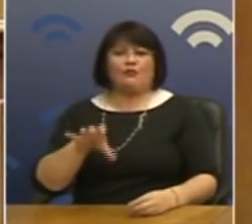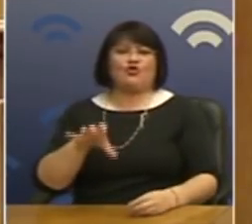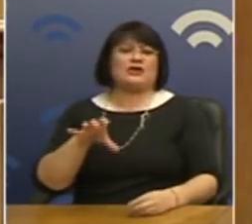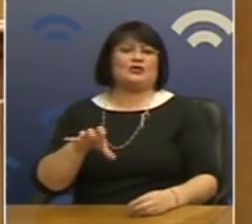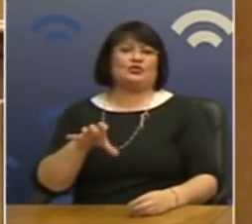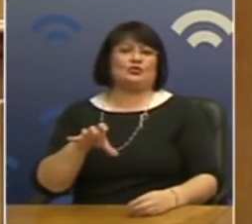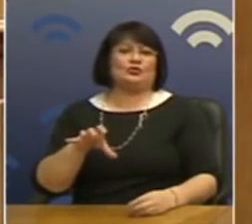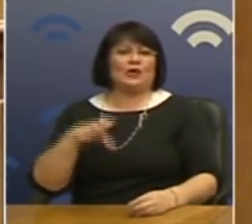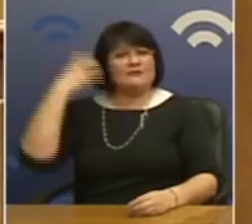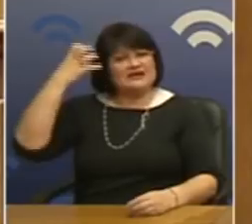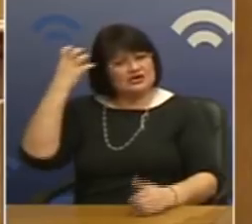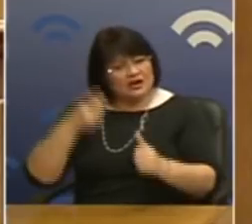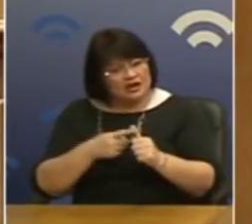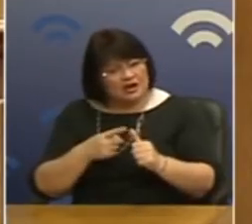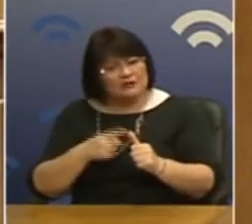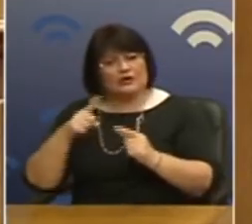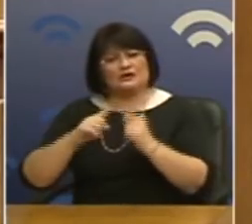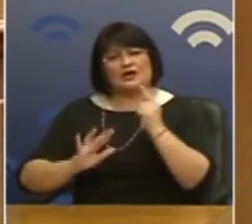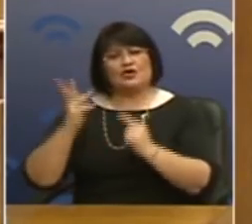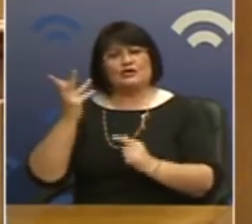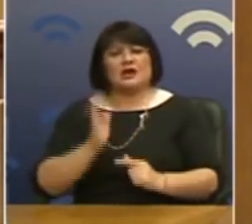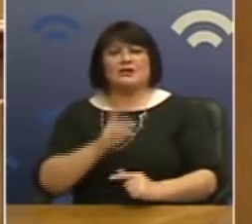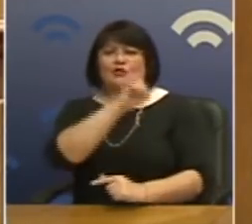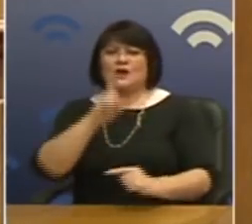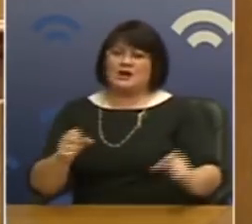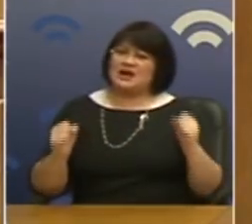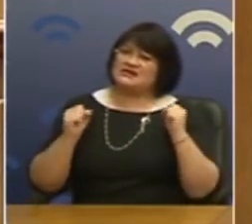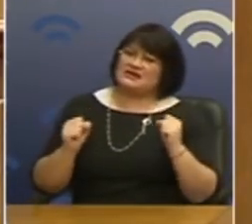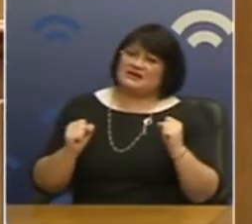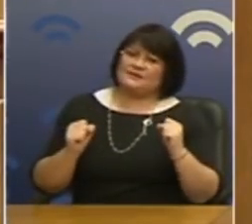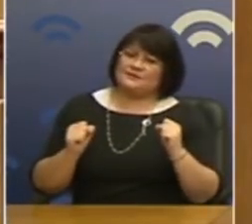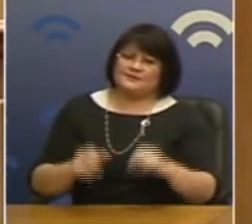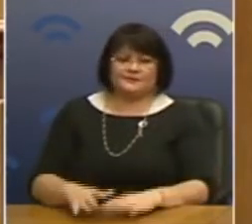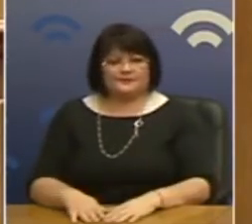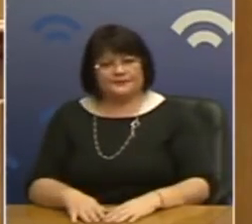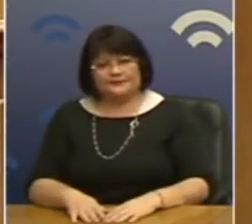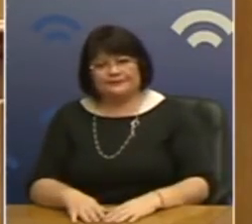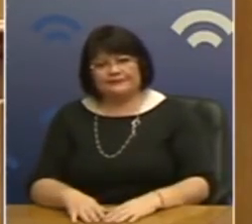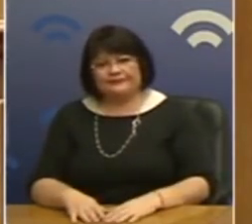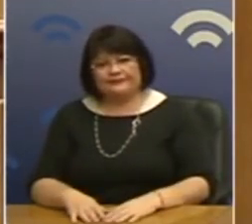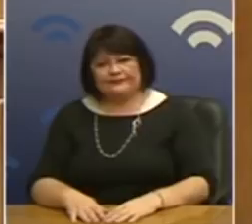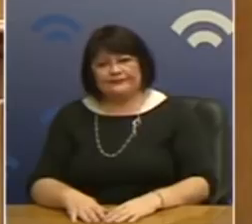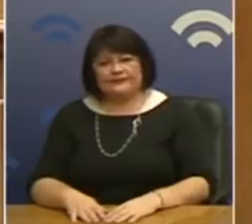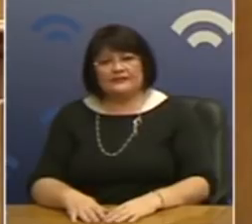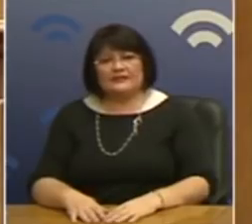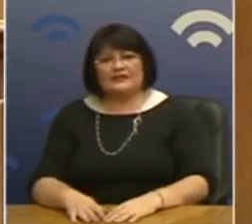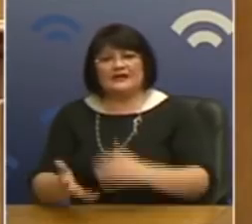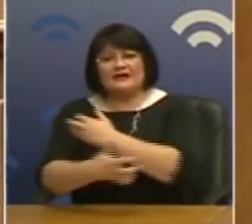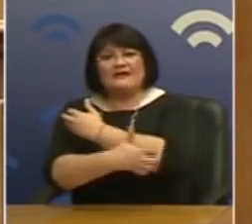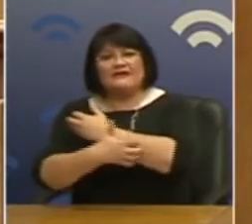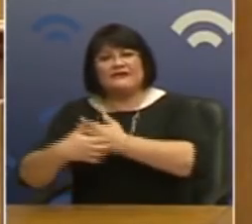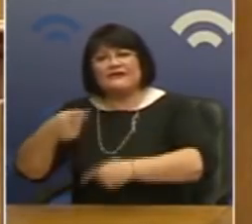δυνατότητες της επιστήμης, της τεχνολογίας. Η λογική της ανακύκλωσης της ακραίας φτώχειας,